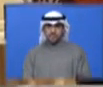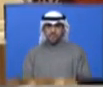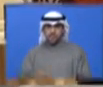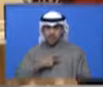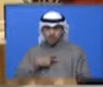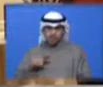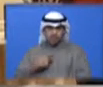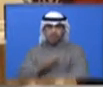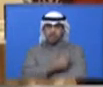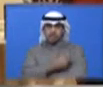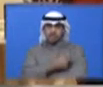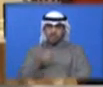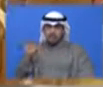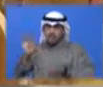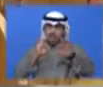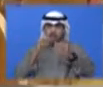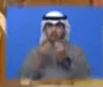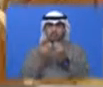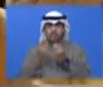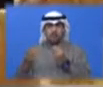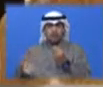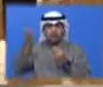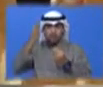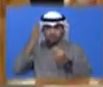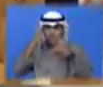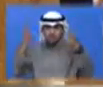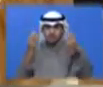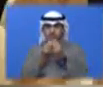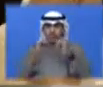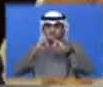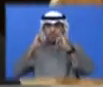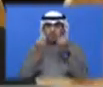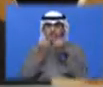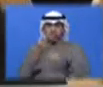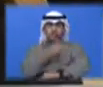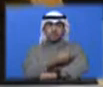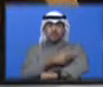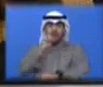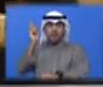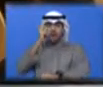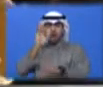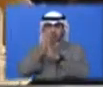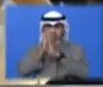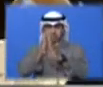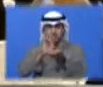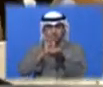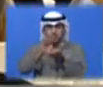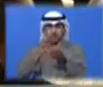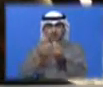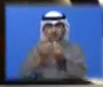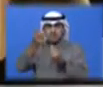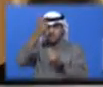وزارة الصحة تستضيف نخبة متميزة من خبراء منظمة الصحة العالمية للتصدي للأمراض المزمنة غير